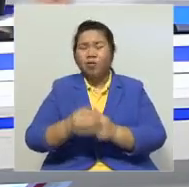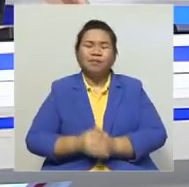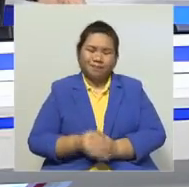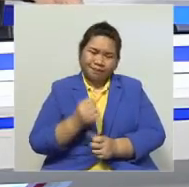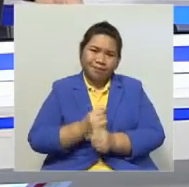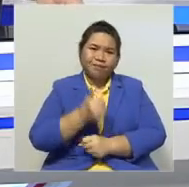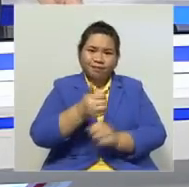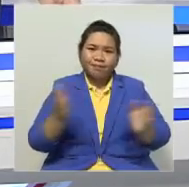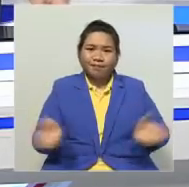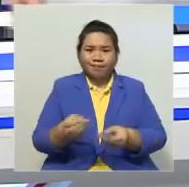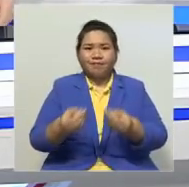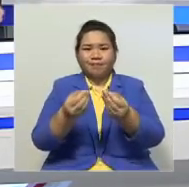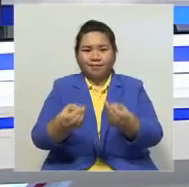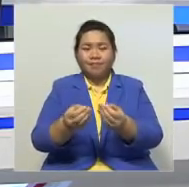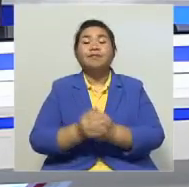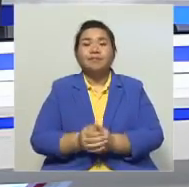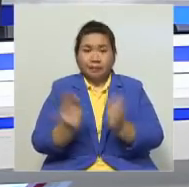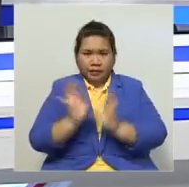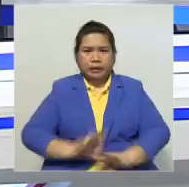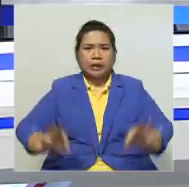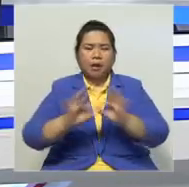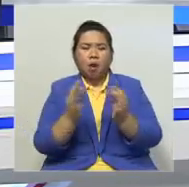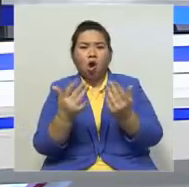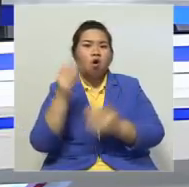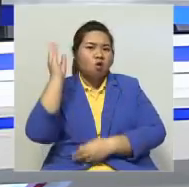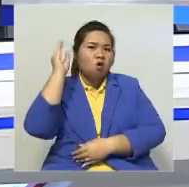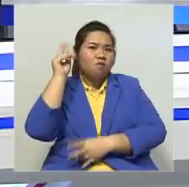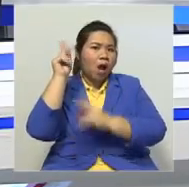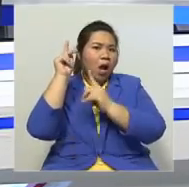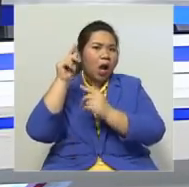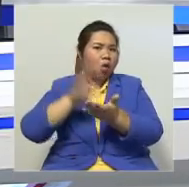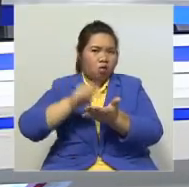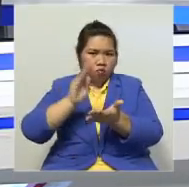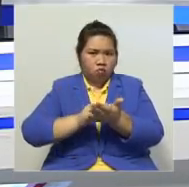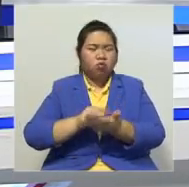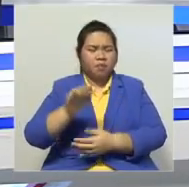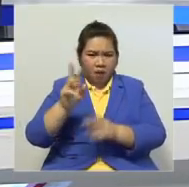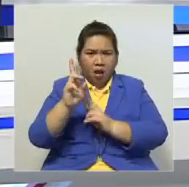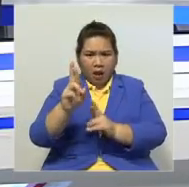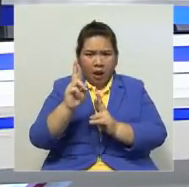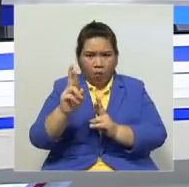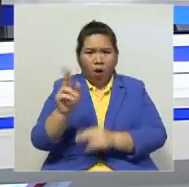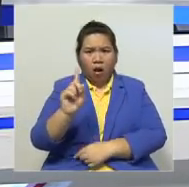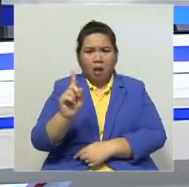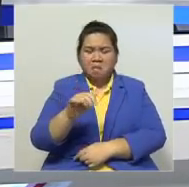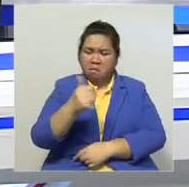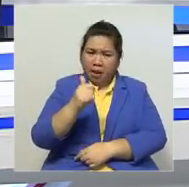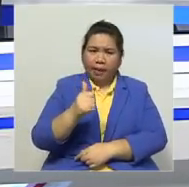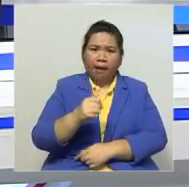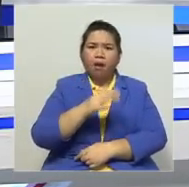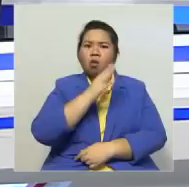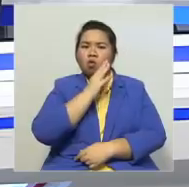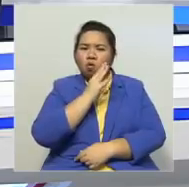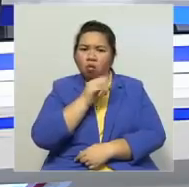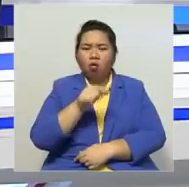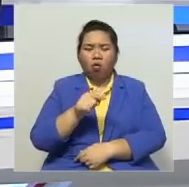จะช่วยเหลือและสนับสนุนกันได้นะคะและที่สำคัญรอฟังเรื่องของข้อมูลข่าวสารต่างๆด้วยระวังเรื่องของ ของข้อมูลที่อาจจะไม่ถูกต้องหรือ